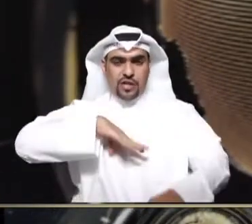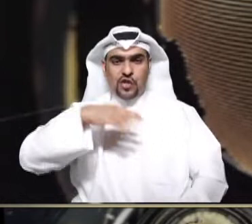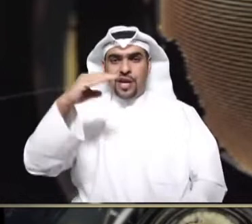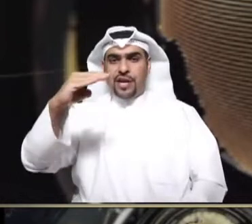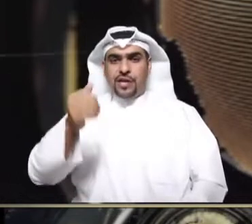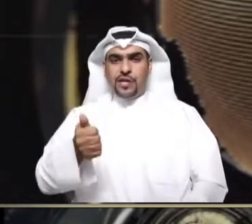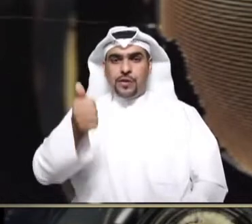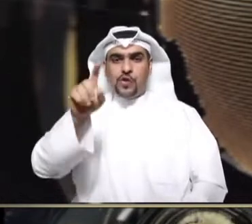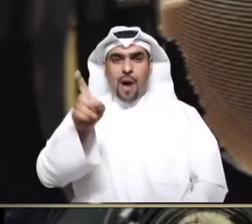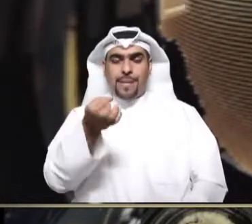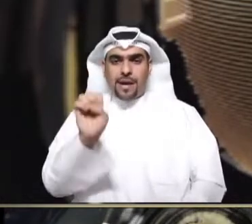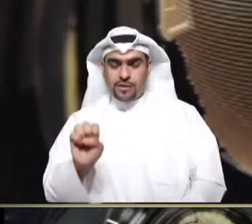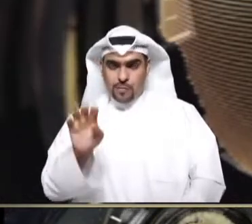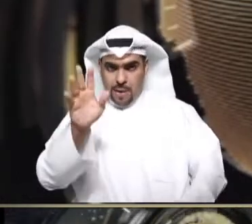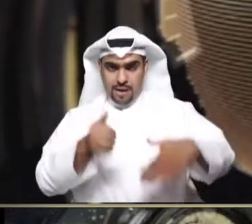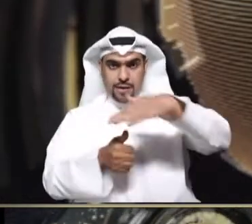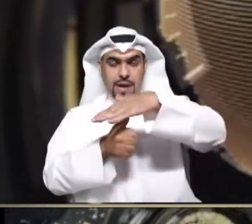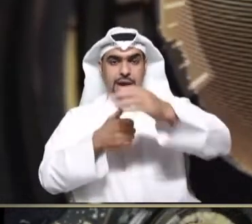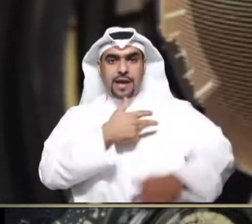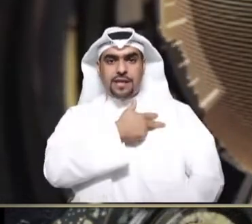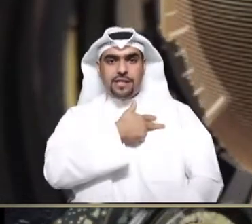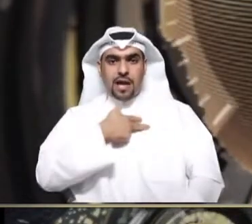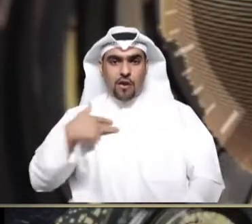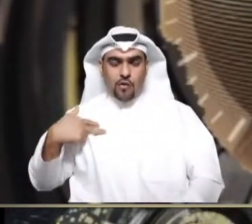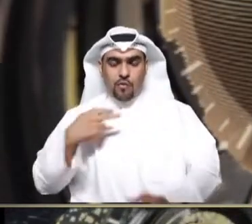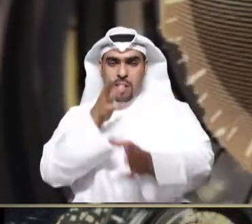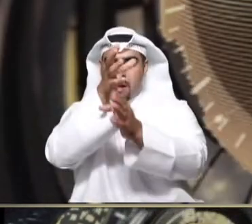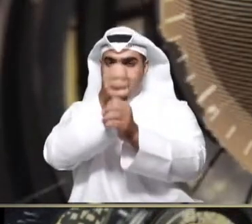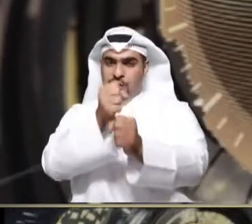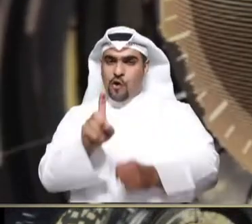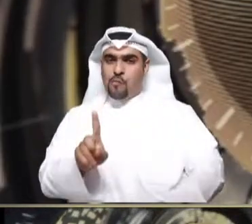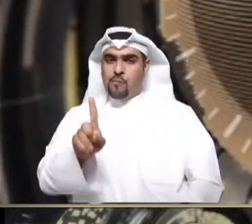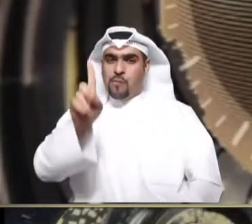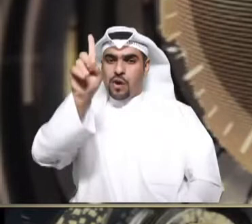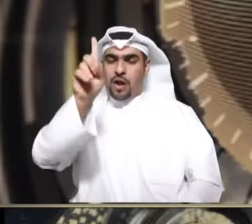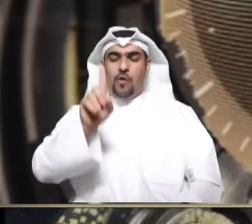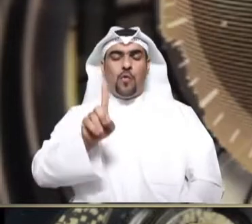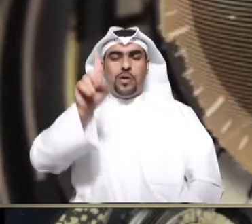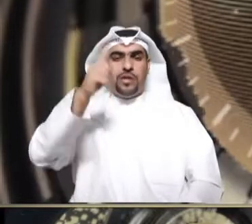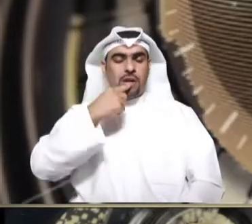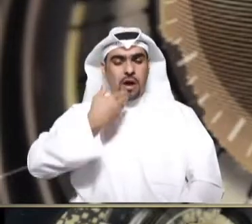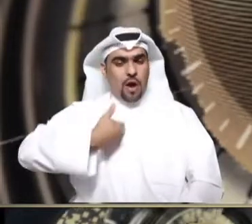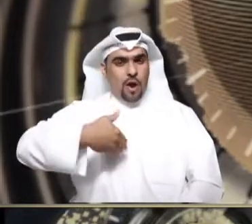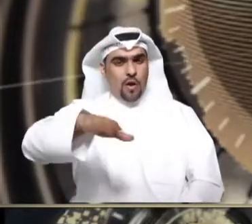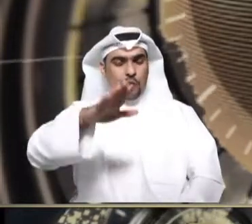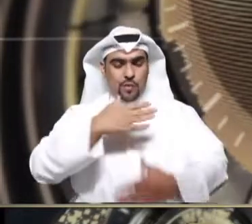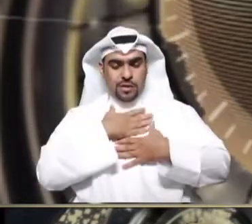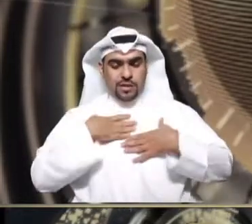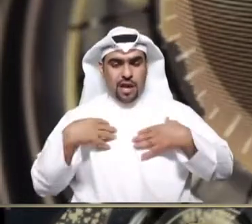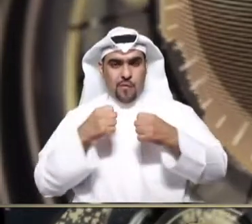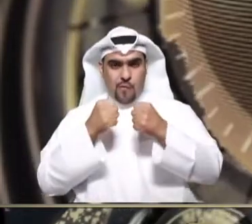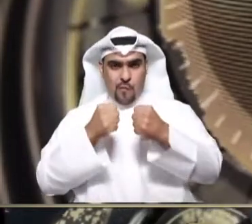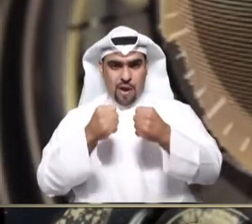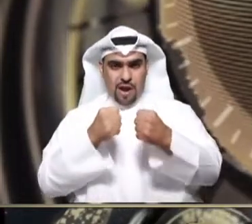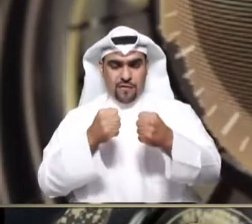المبارك الحمد الصباح رئيس مجلس الوزراء حفظهم الله وأدام عليهم نعمة الصحة والعافية،